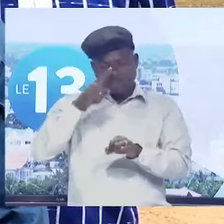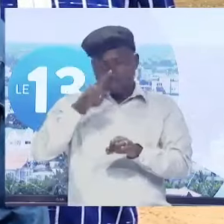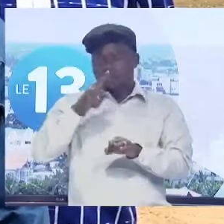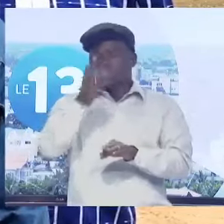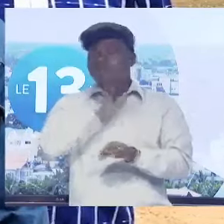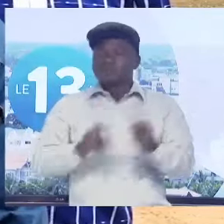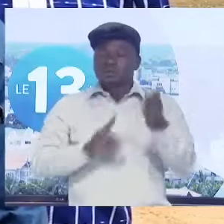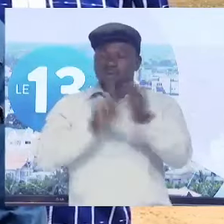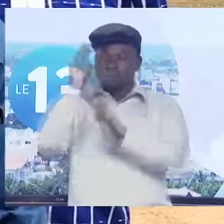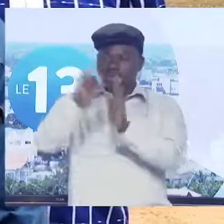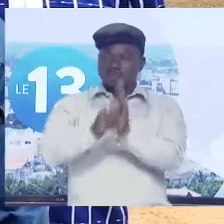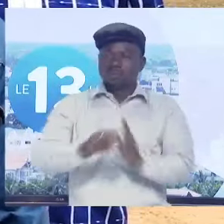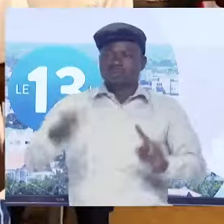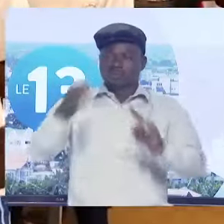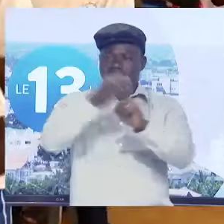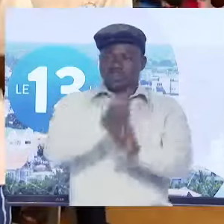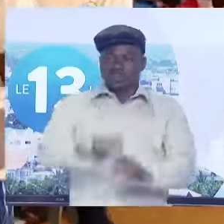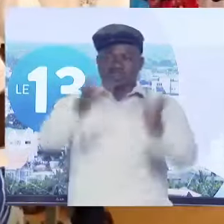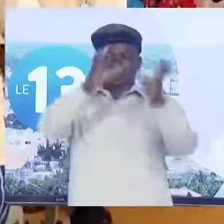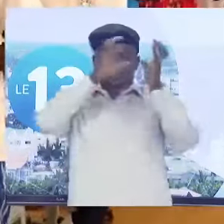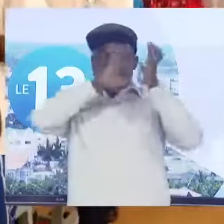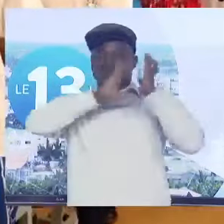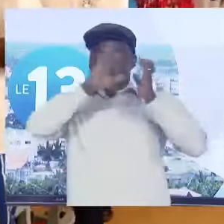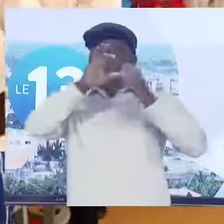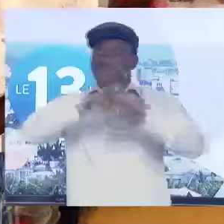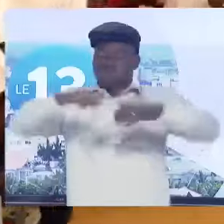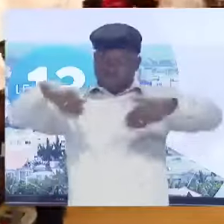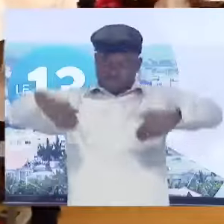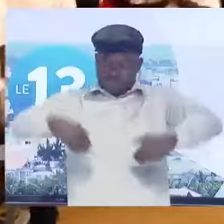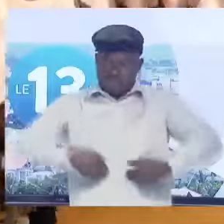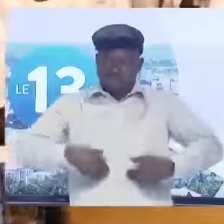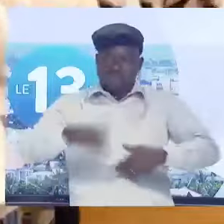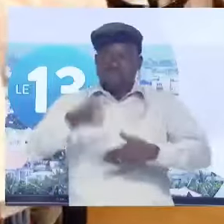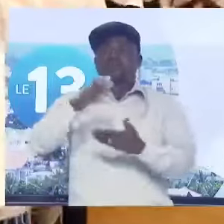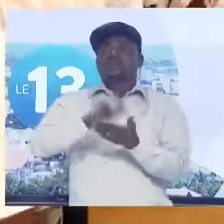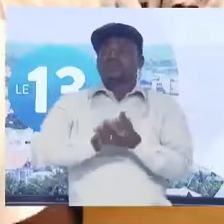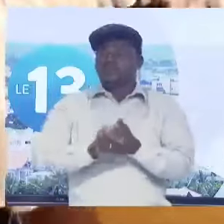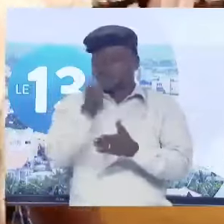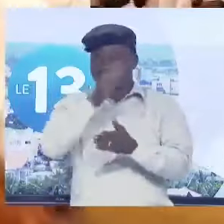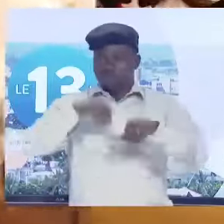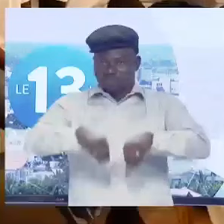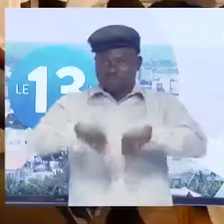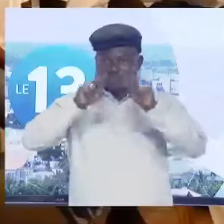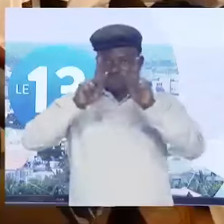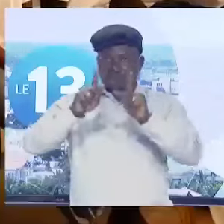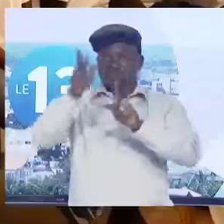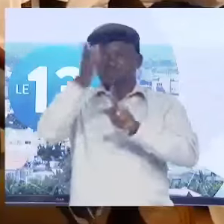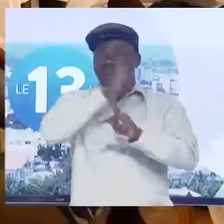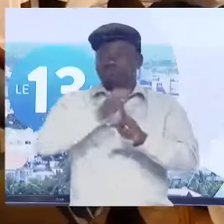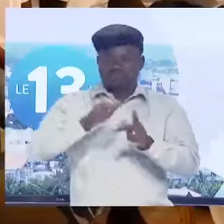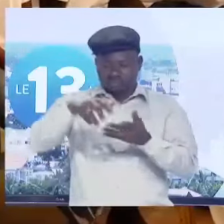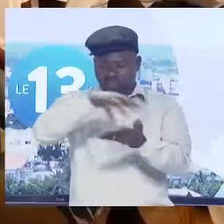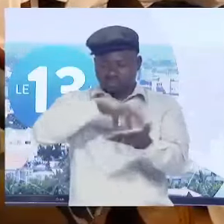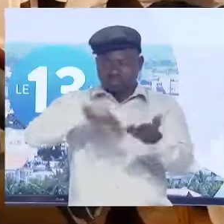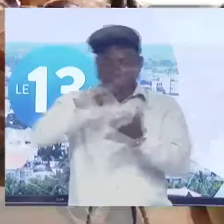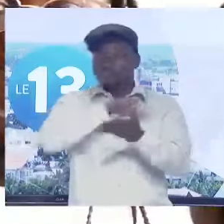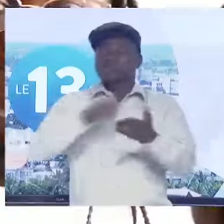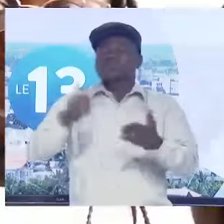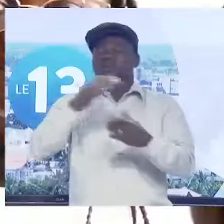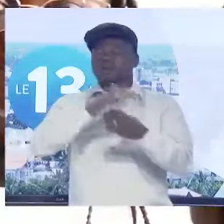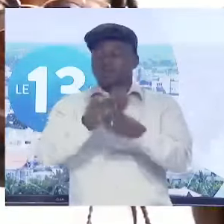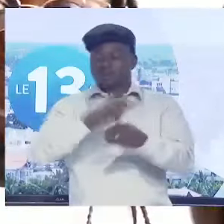de prise en charge de la jeunesse. Une occasion de brassage entre jeunes, une véritable école de vie pour ses